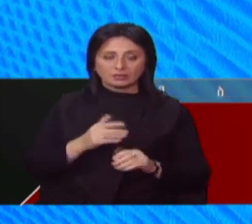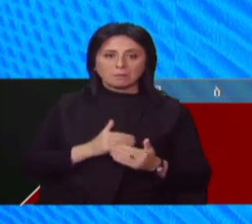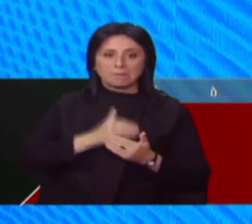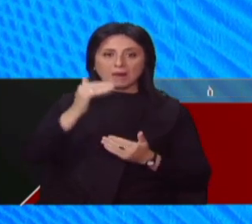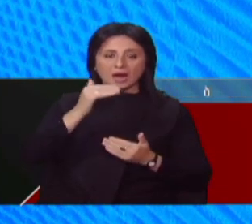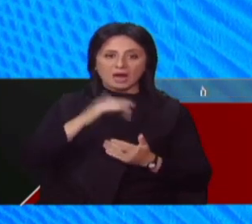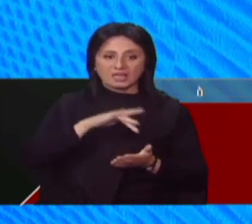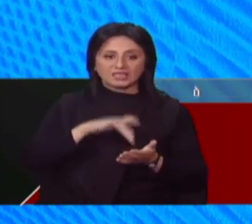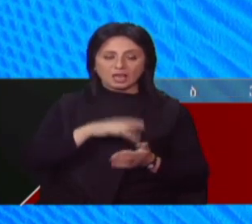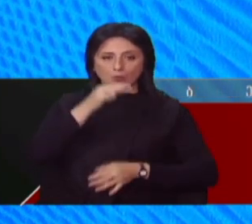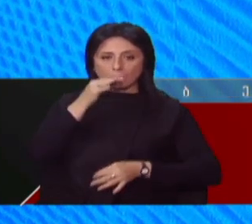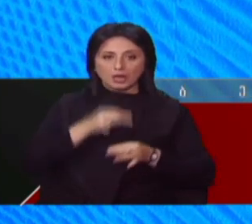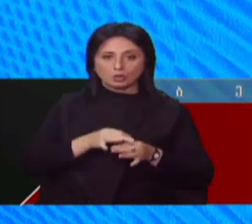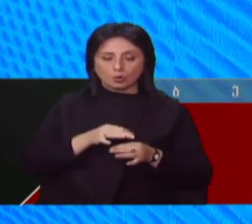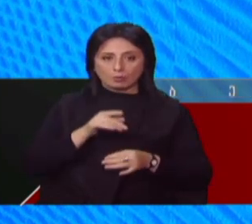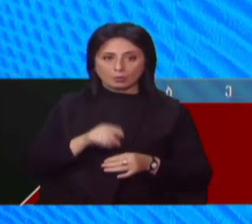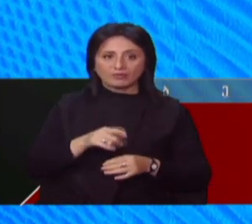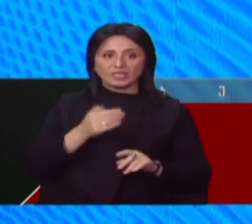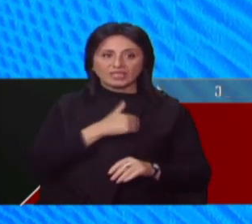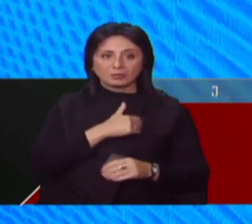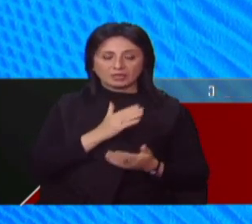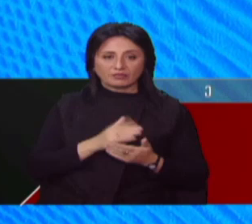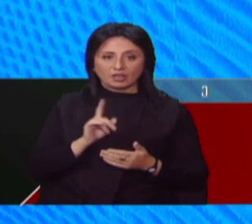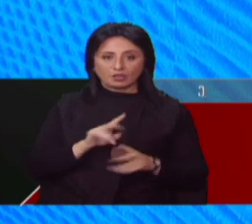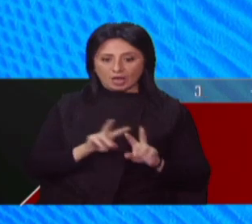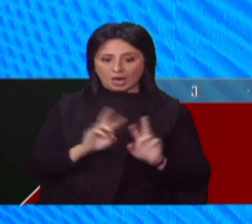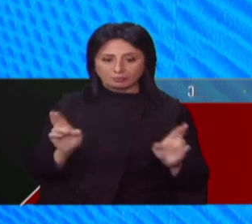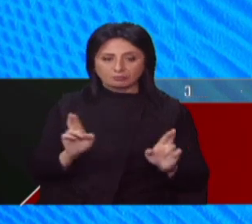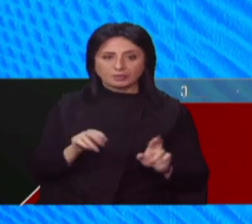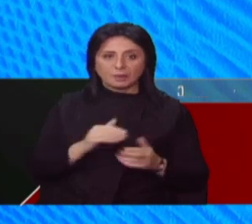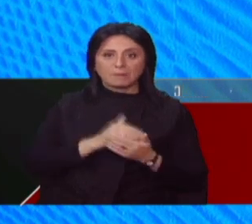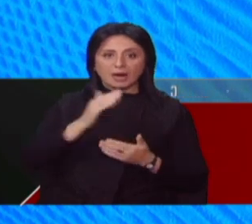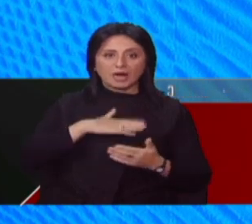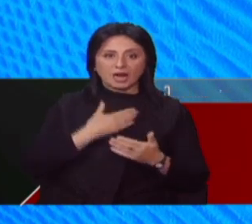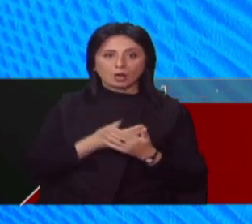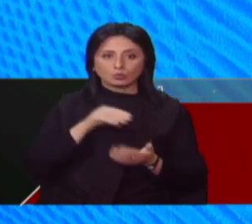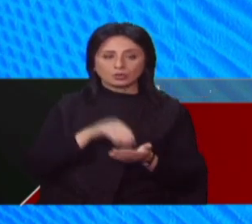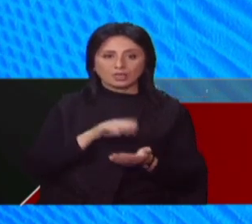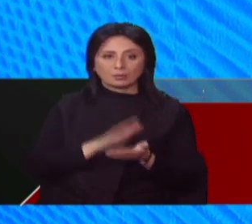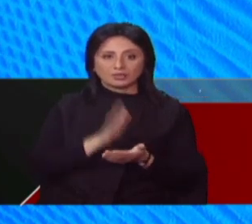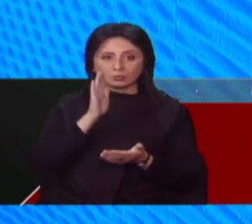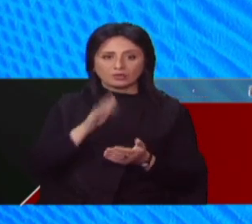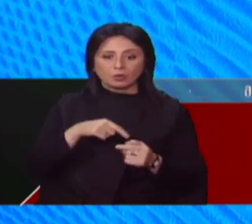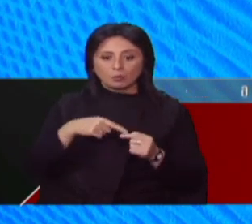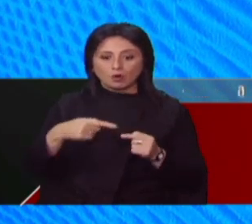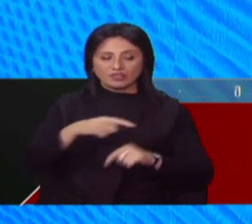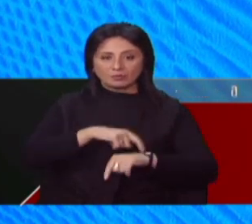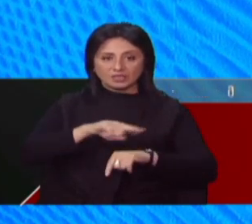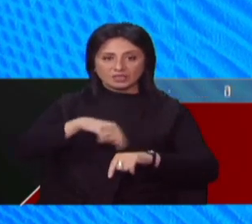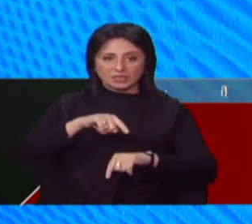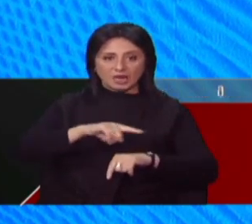магали самокалоко пасусклобистис, да имеди гоксром, аналогиурат, магали актиоба тапиксирдеба, мутуно